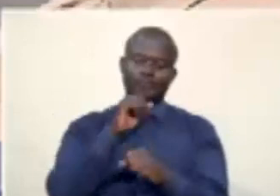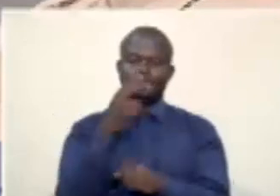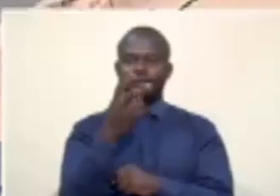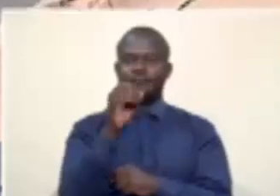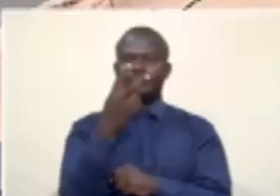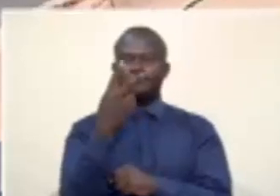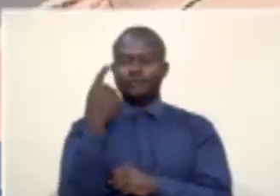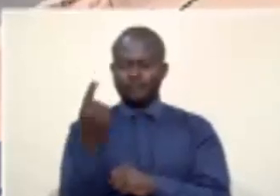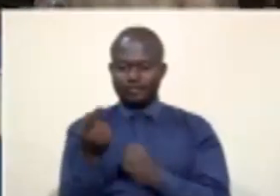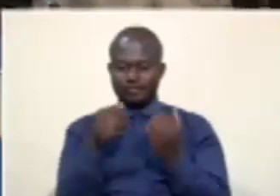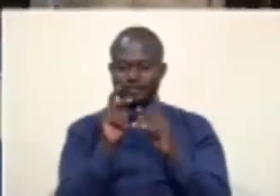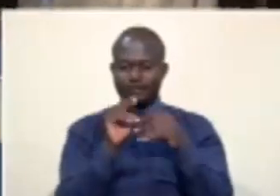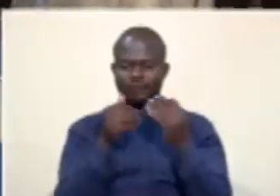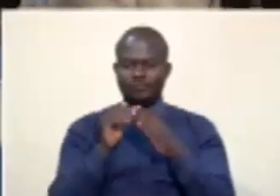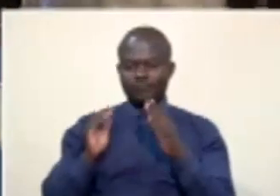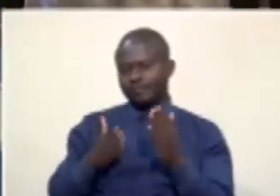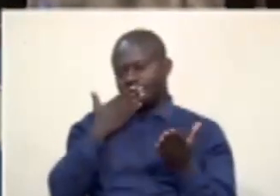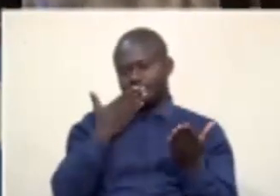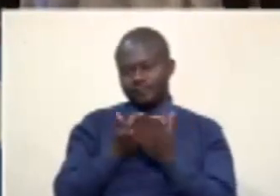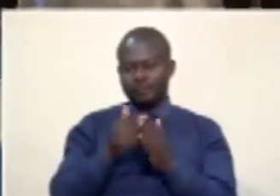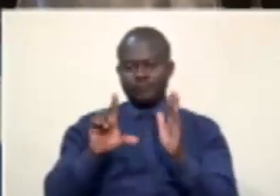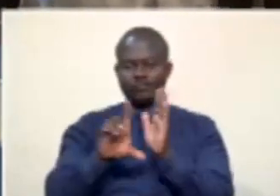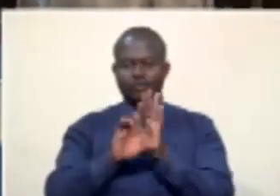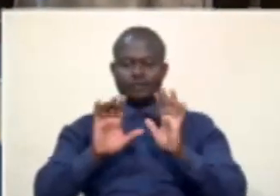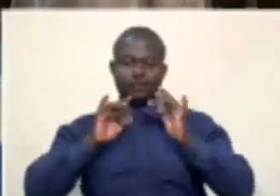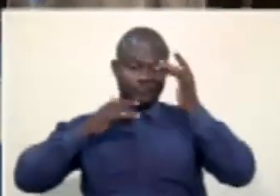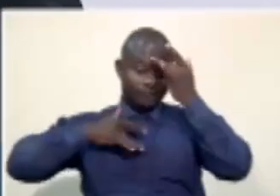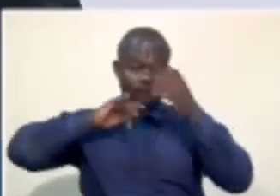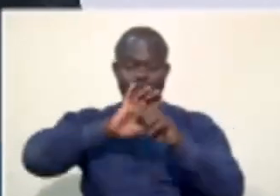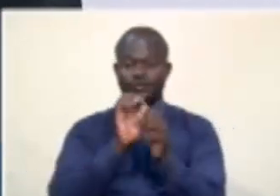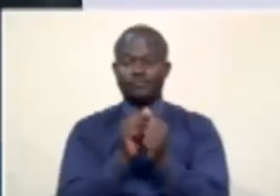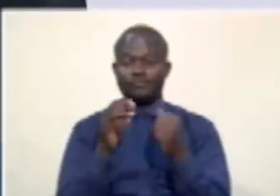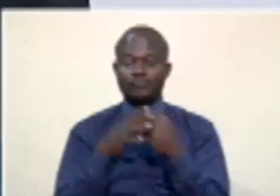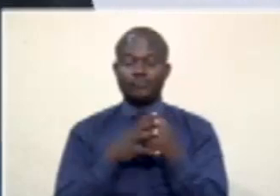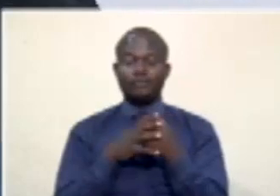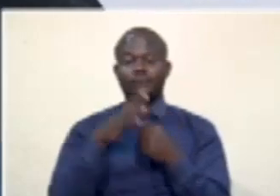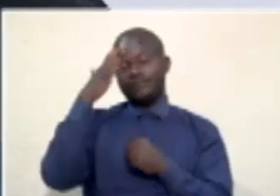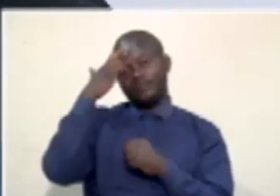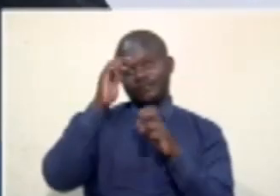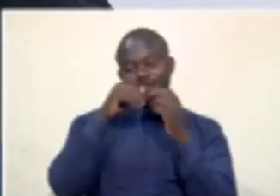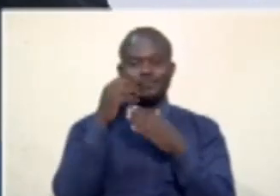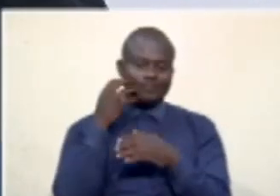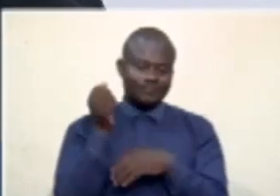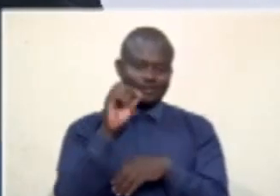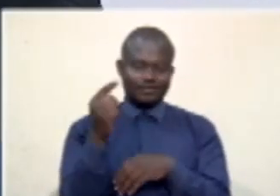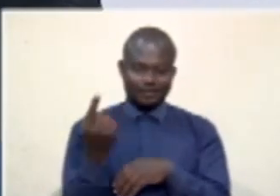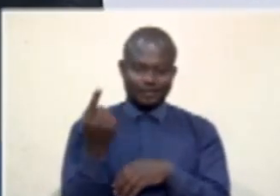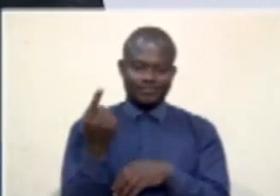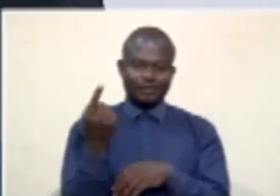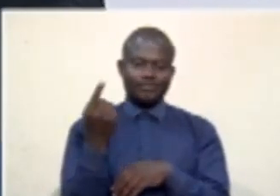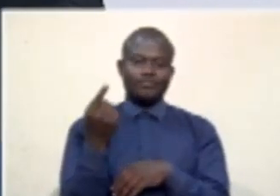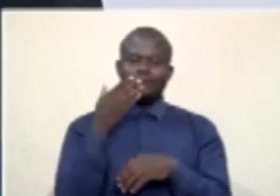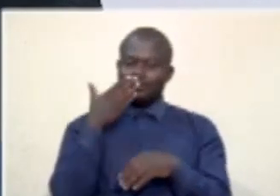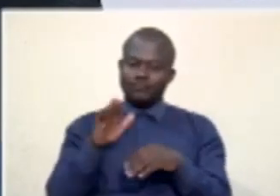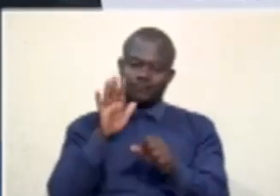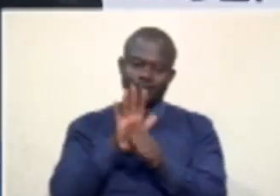2021 abaturage bakwiye kwitwararika ku mabwiriza yo kwirinda icyorezo cya COVID-19. Bivuga ko mu kwa mbere ibintu byari bimeze nabi cyane no mu kwa kabiri